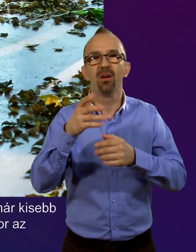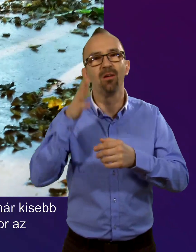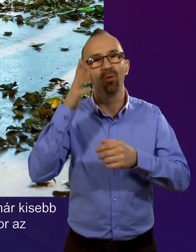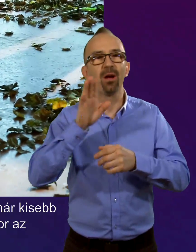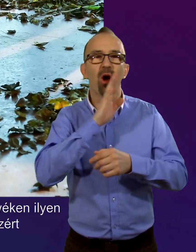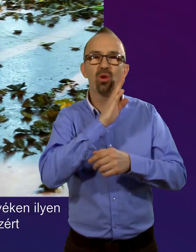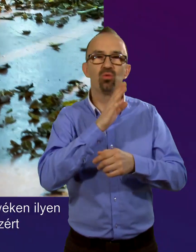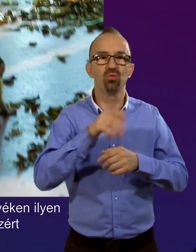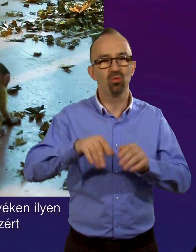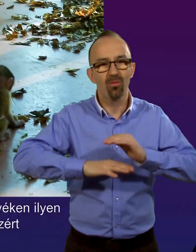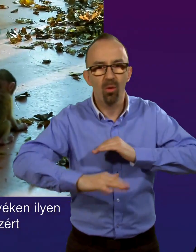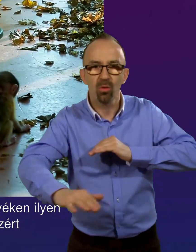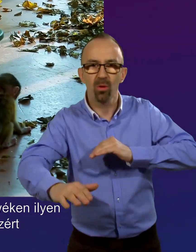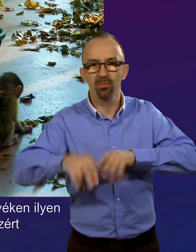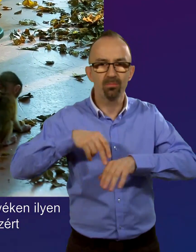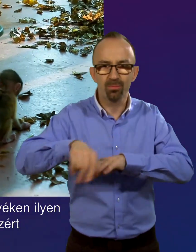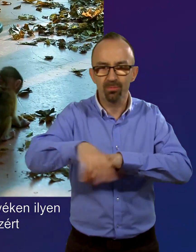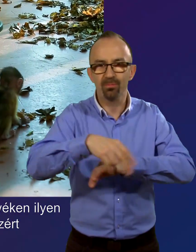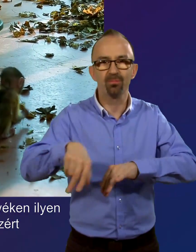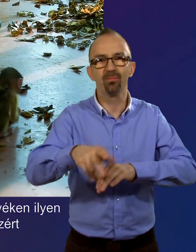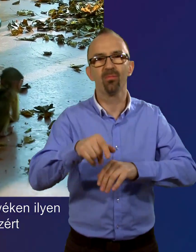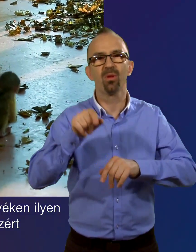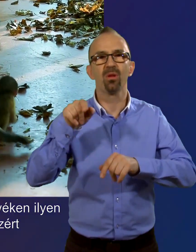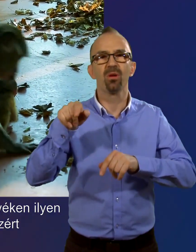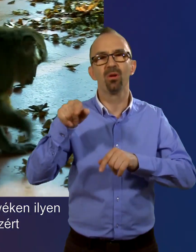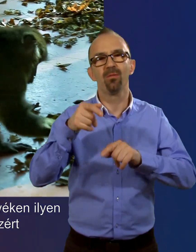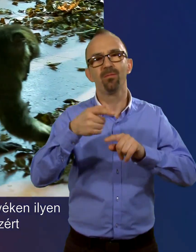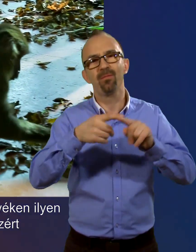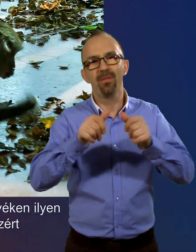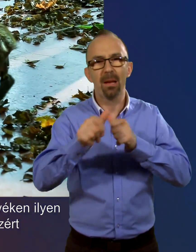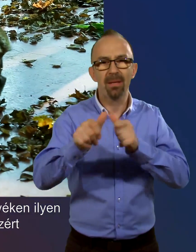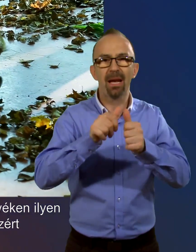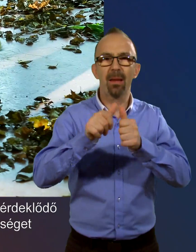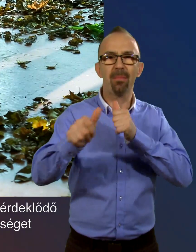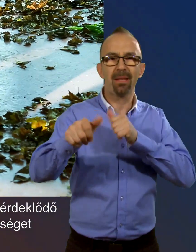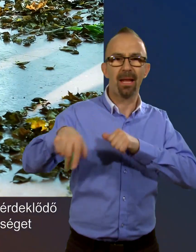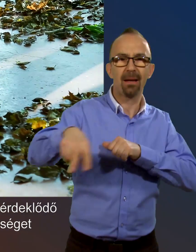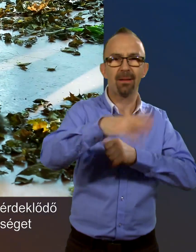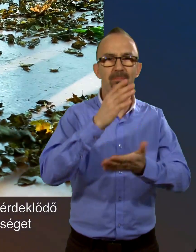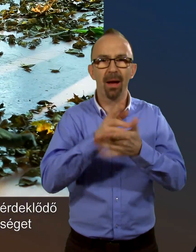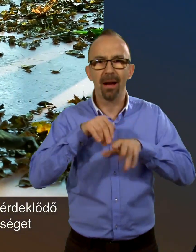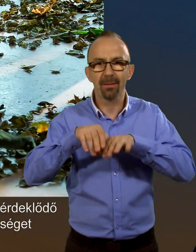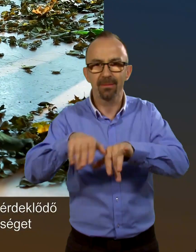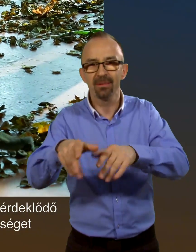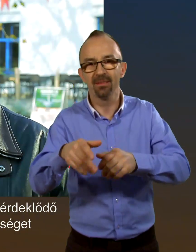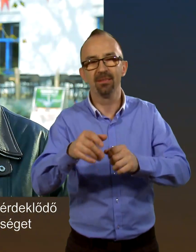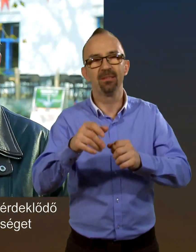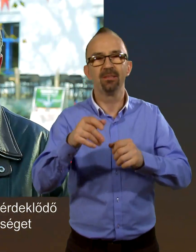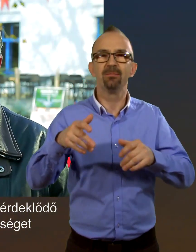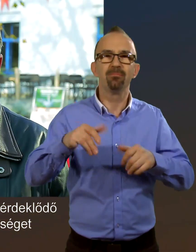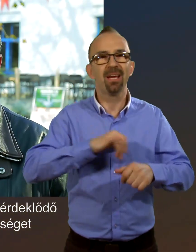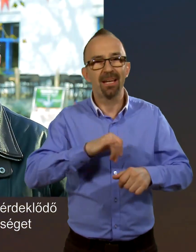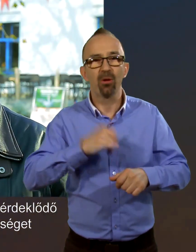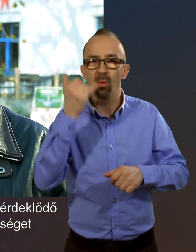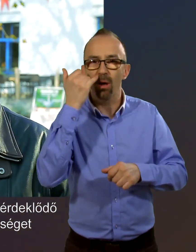főleg mikor az anyuka lenn van a talajszinten, és ott környéken ilyen fél méter, egy méter távolságra azért már elmászkál. Úgyhogy nagyon